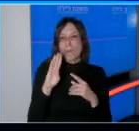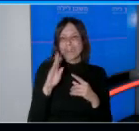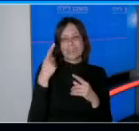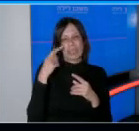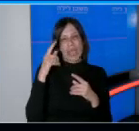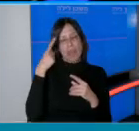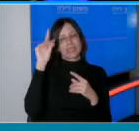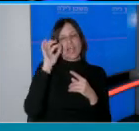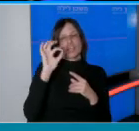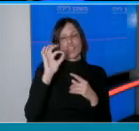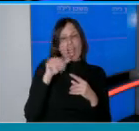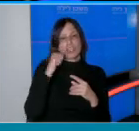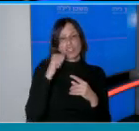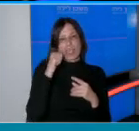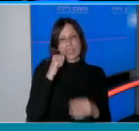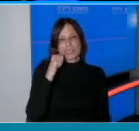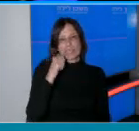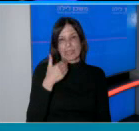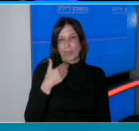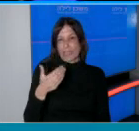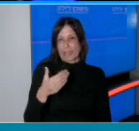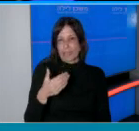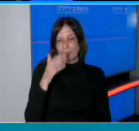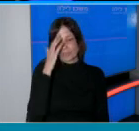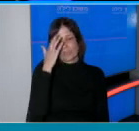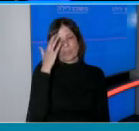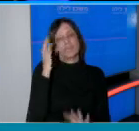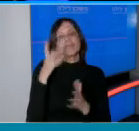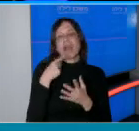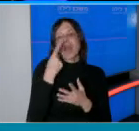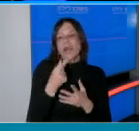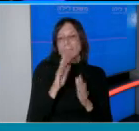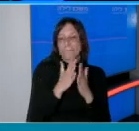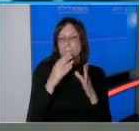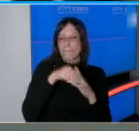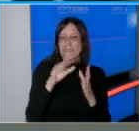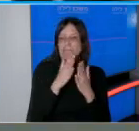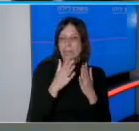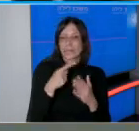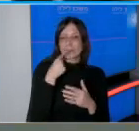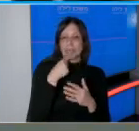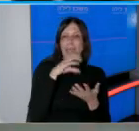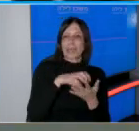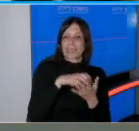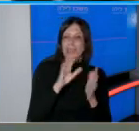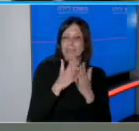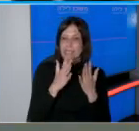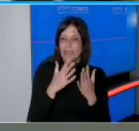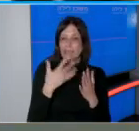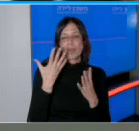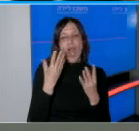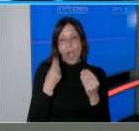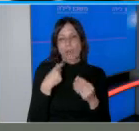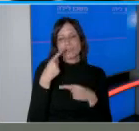האשכנזיות המודרנית? מה הטענה המרכזית בספר? הטענה המרכזית בספר זה שלאורך הרבה